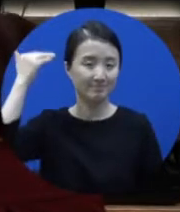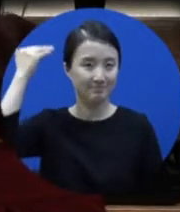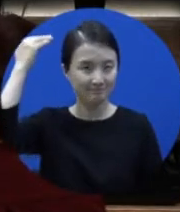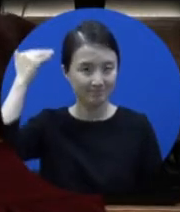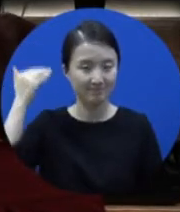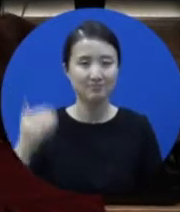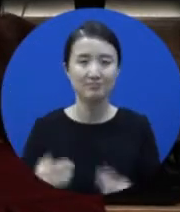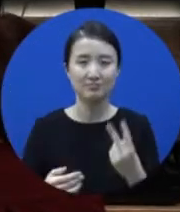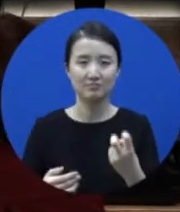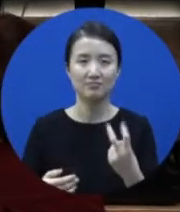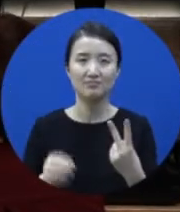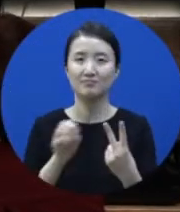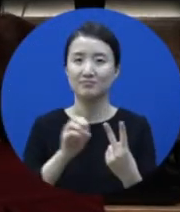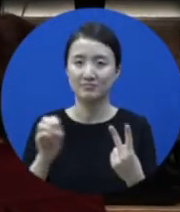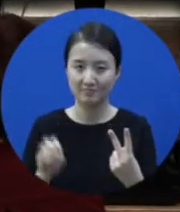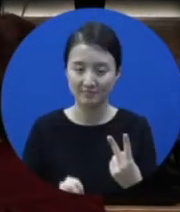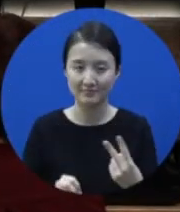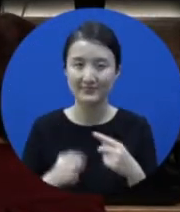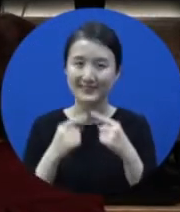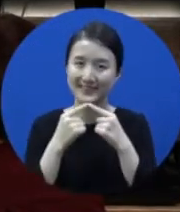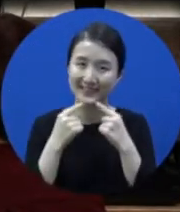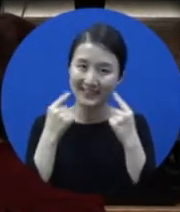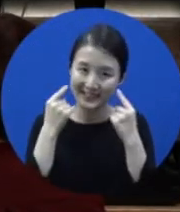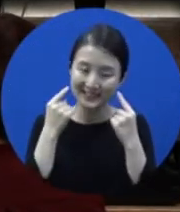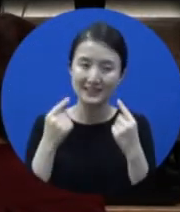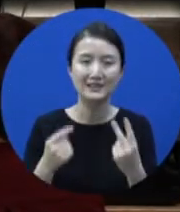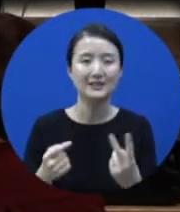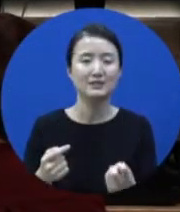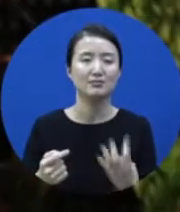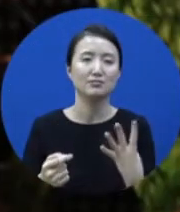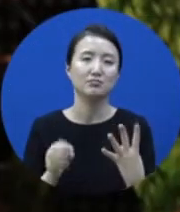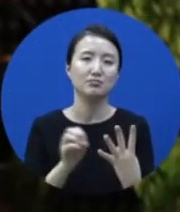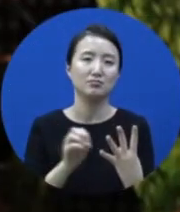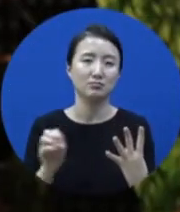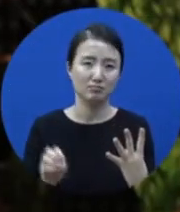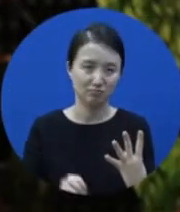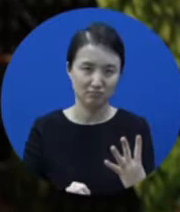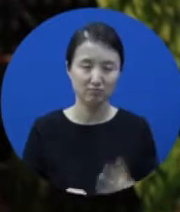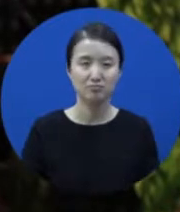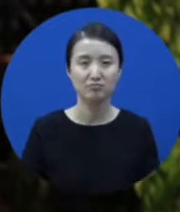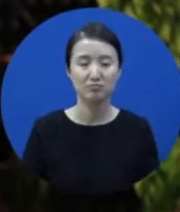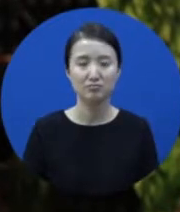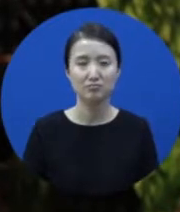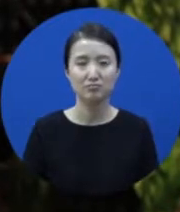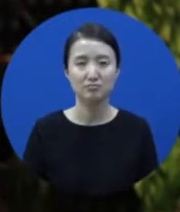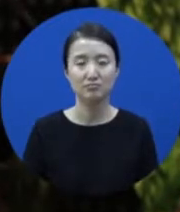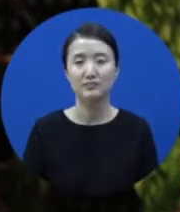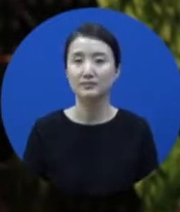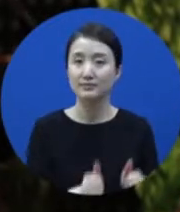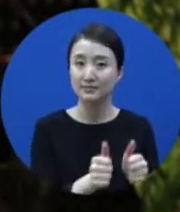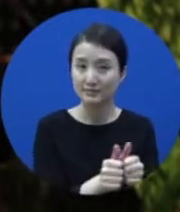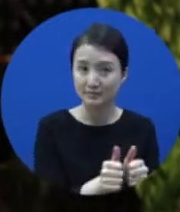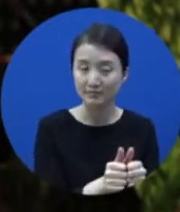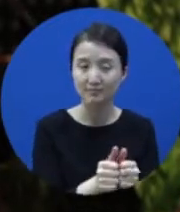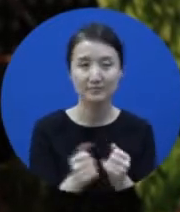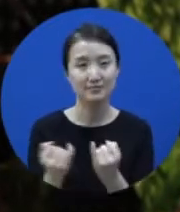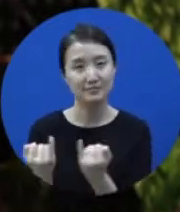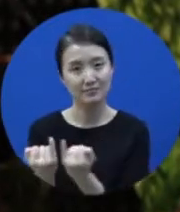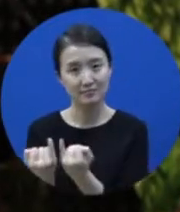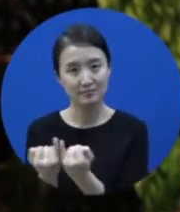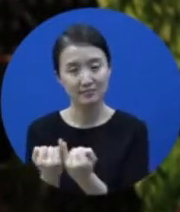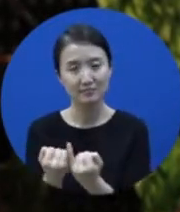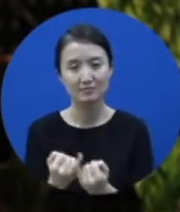미소가 24%라고 나왔습니다. 자, 이 남성과 여성의 이두 통계를 한번 좀 다시 한번